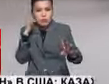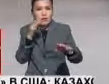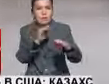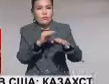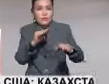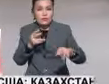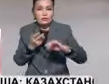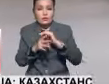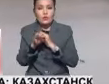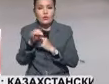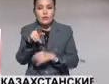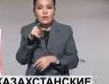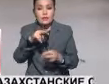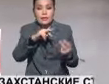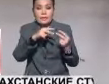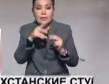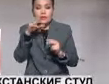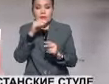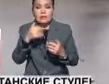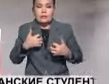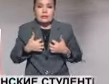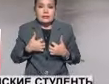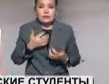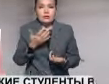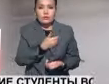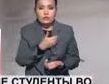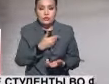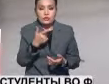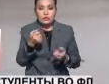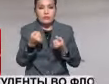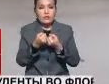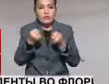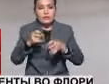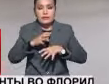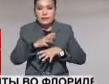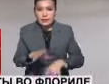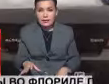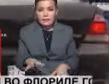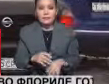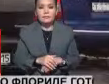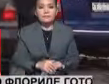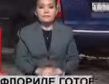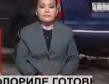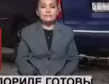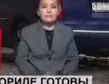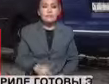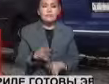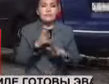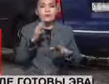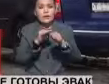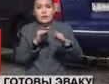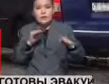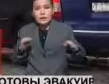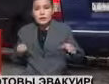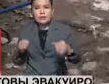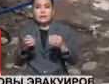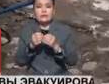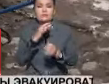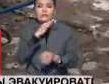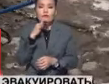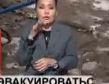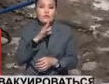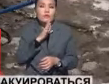очереди, лишь бы успеть переобуть своих железных коней и предотвратить тем самым аварии на дорогах. Очереди из десятков авто можно увидеть